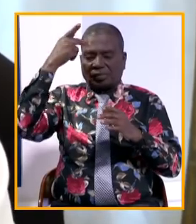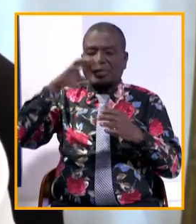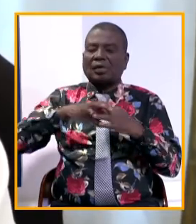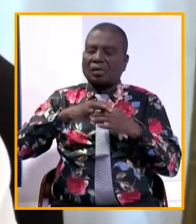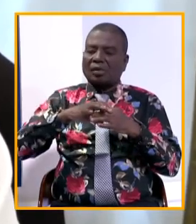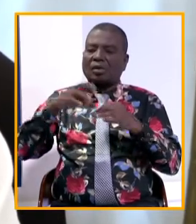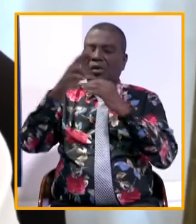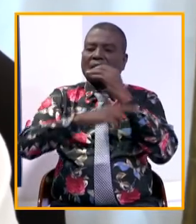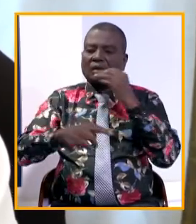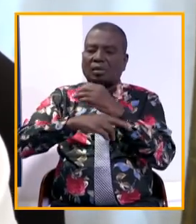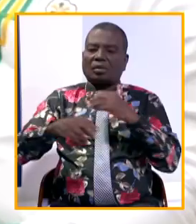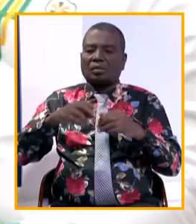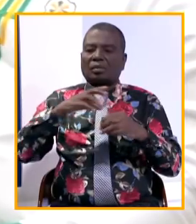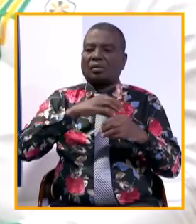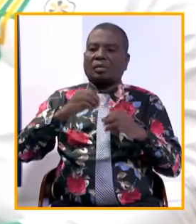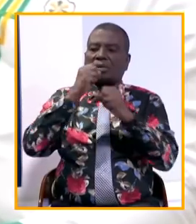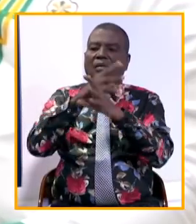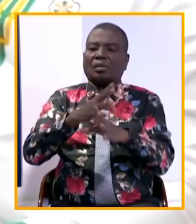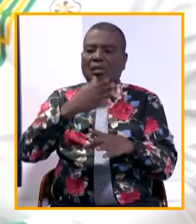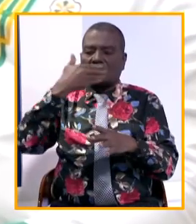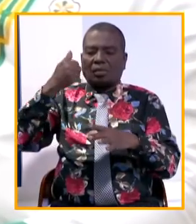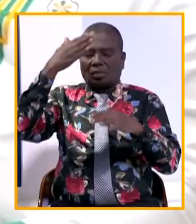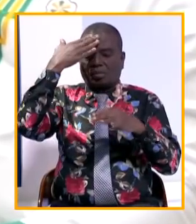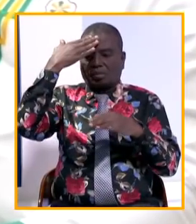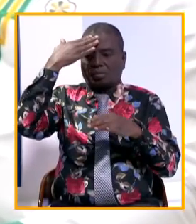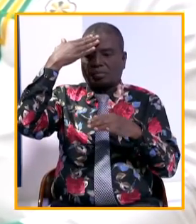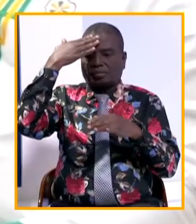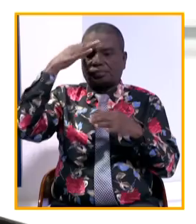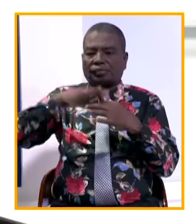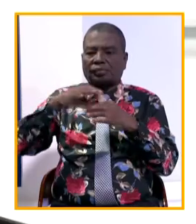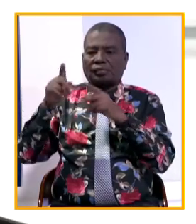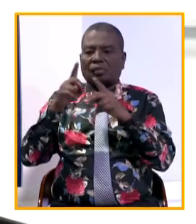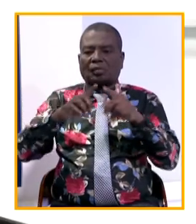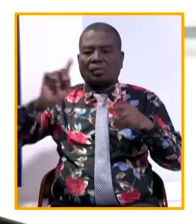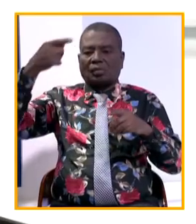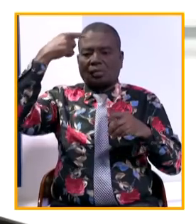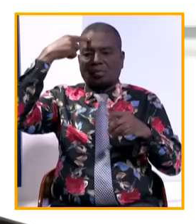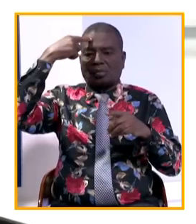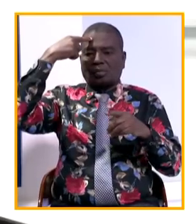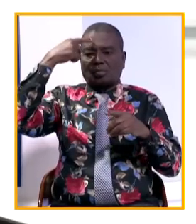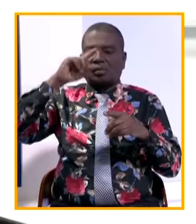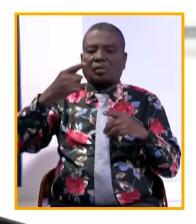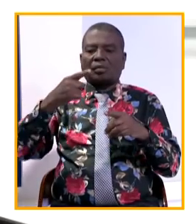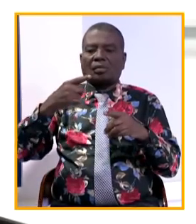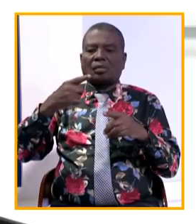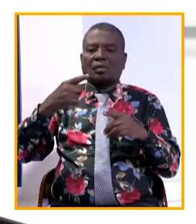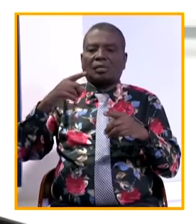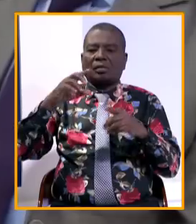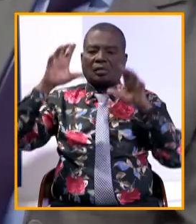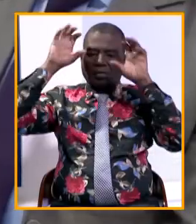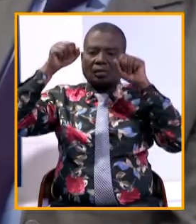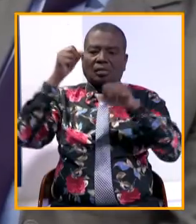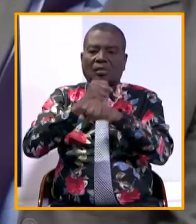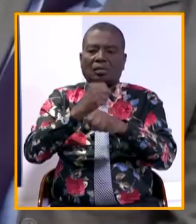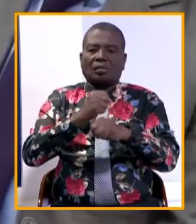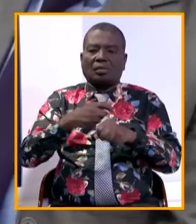des populations, affichant déjà une meilleure connaissance de ces mesures gouvernementales. Un des leurs a présidé les